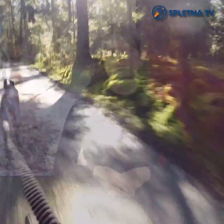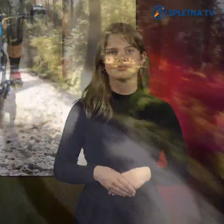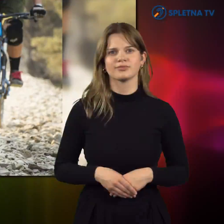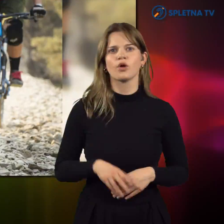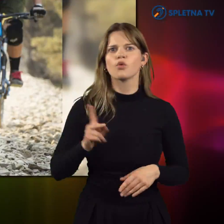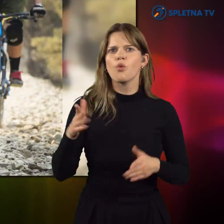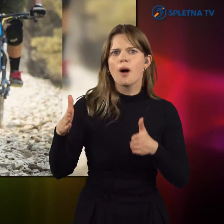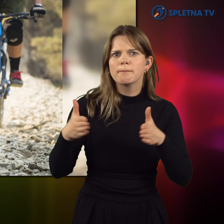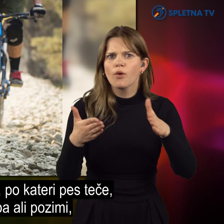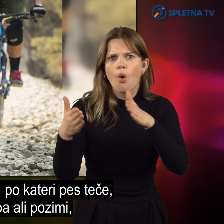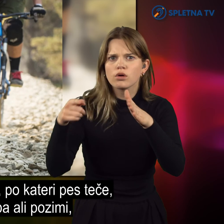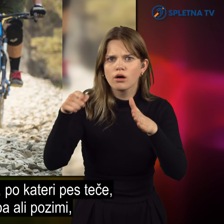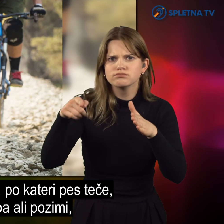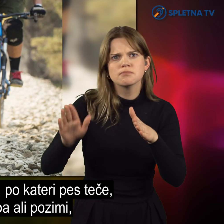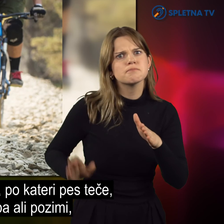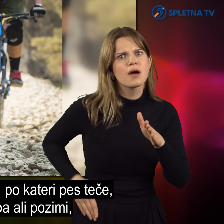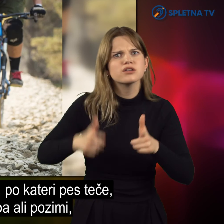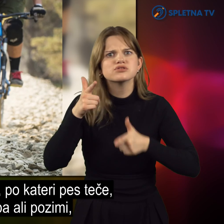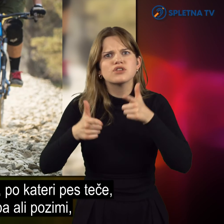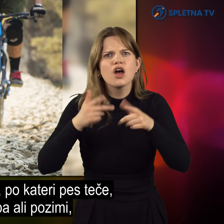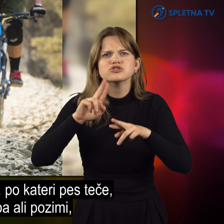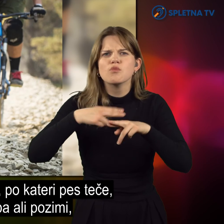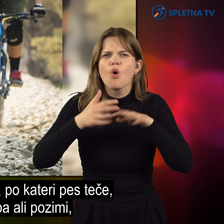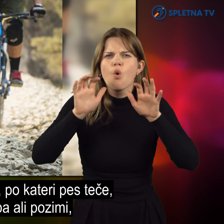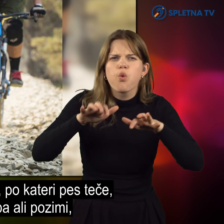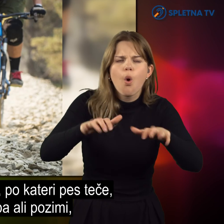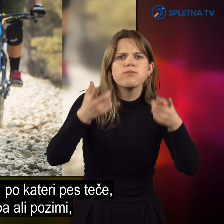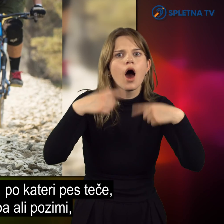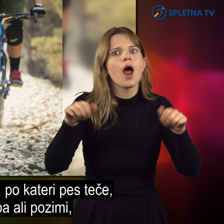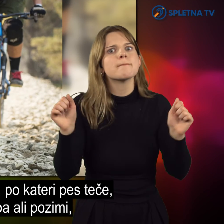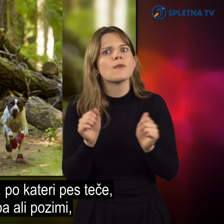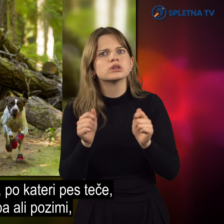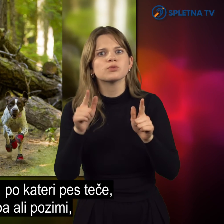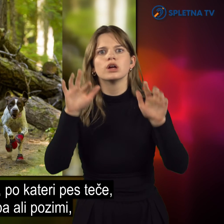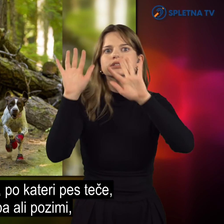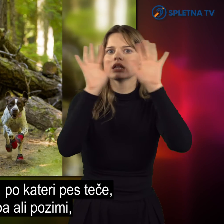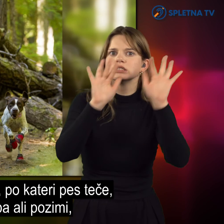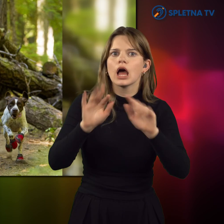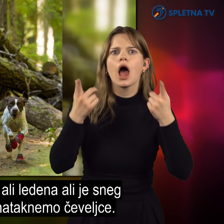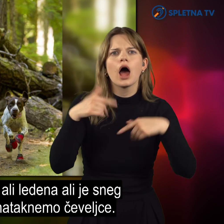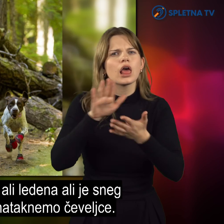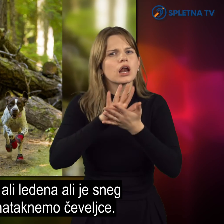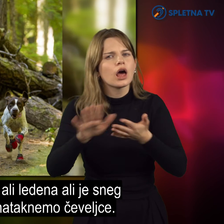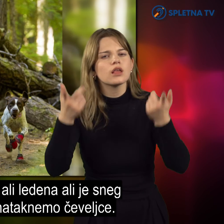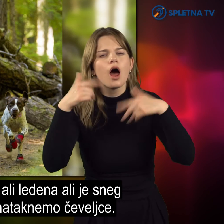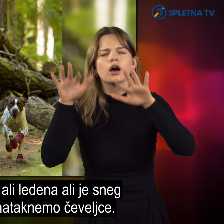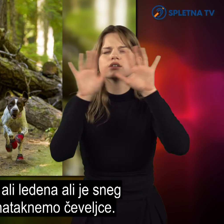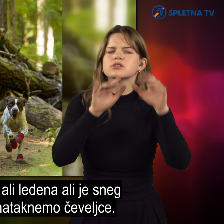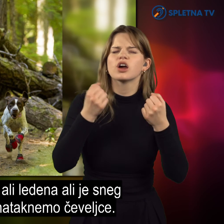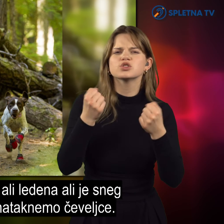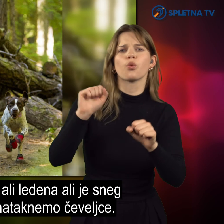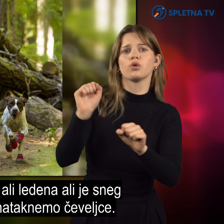Kadar je proga, po kateri pes teče, bolj groba, Ali pozimi, ko je zasnežena